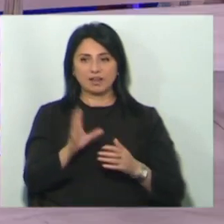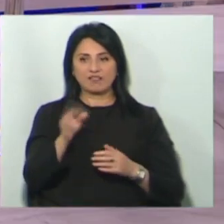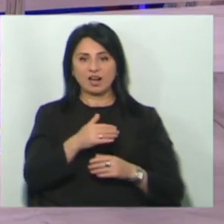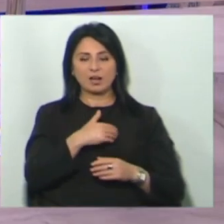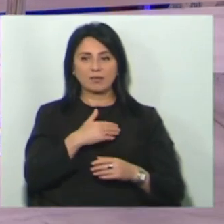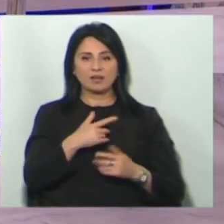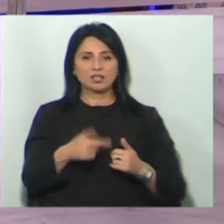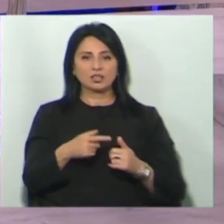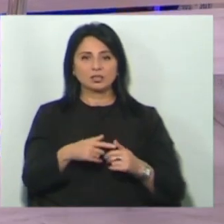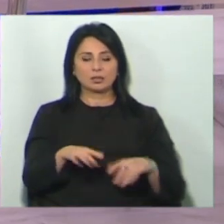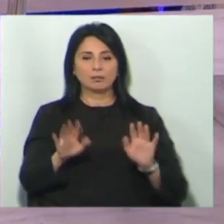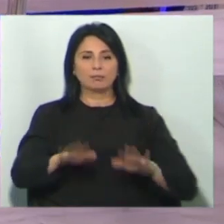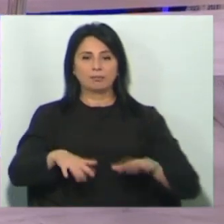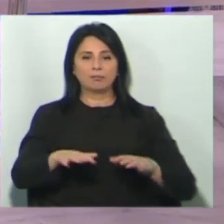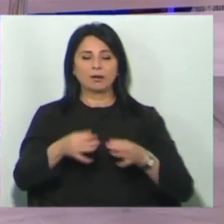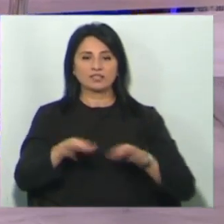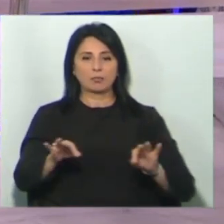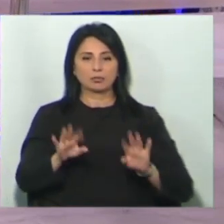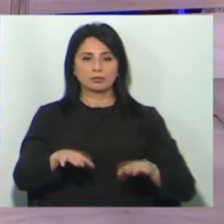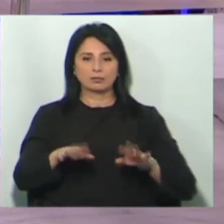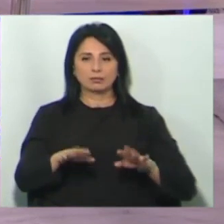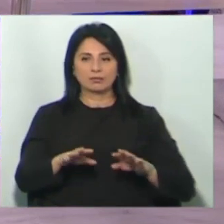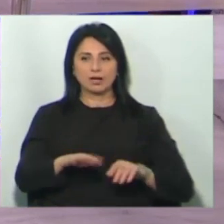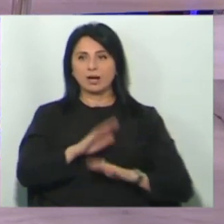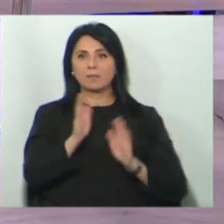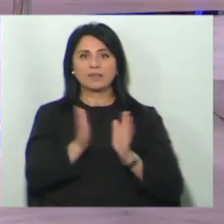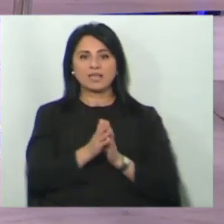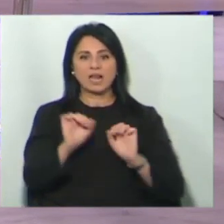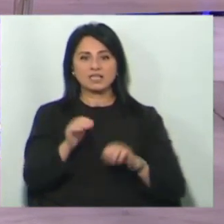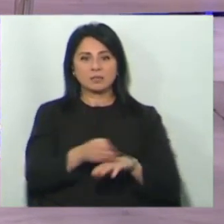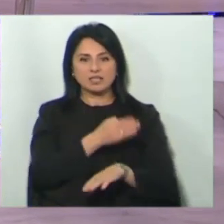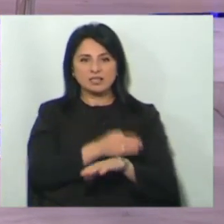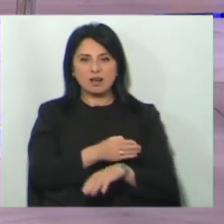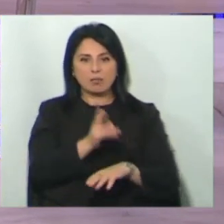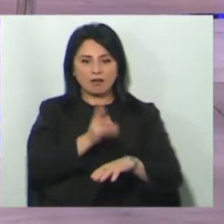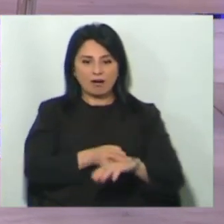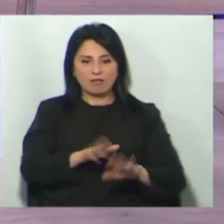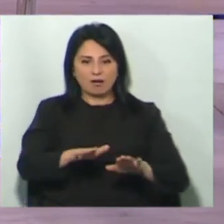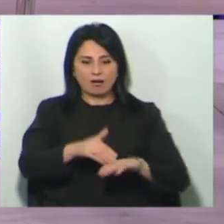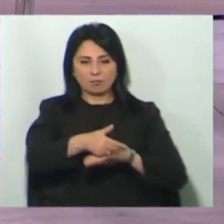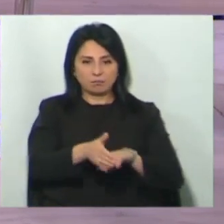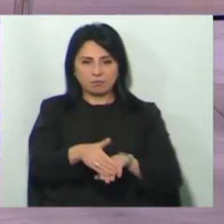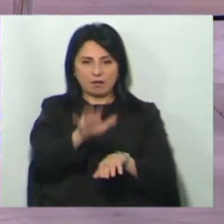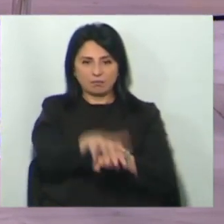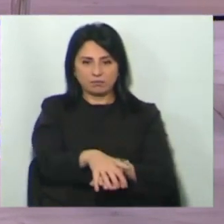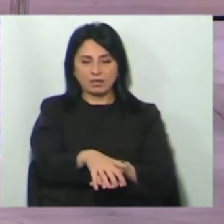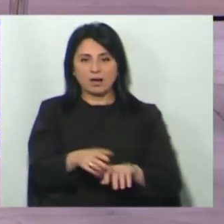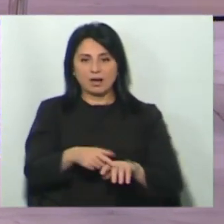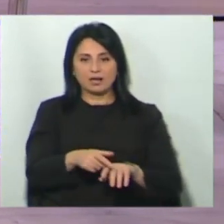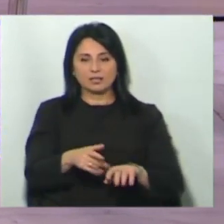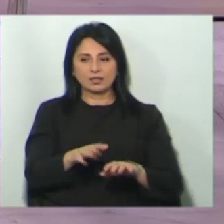ყველას უნდა, რომ თითქოს გათავისუფლდეს, განსაკუთრებით მთელი ზამთარი დახურული ფეხსაცმელით დავდივართ